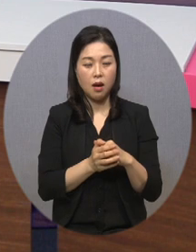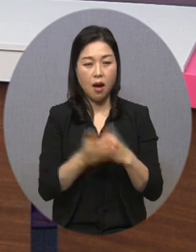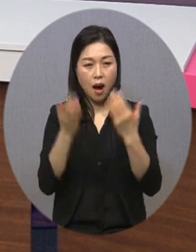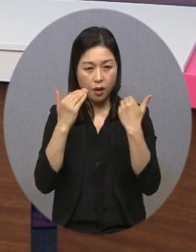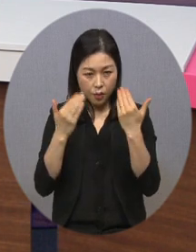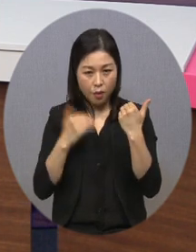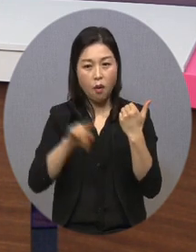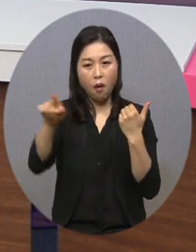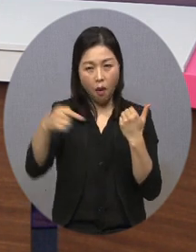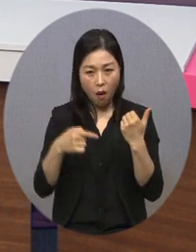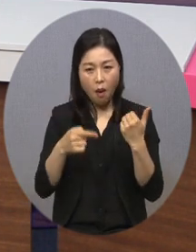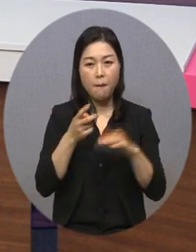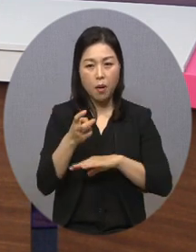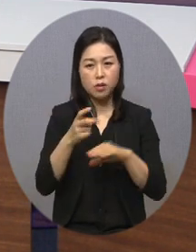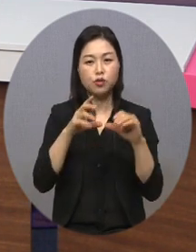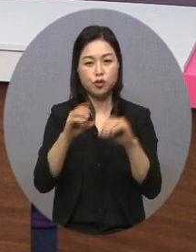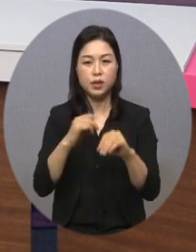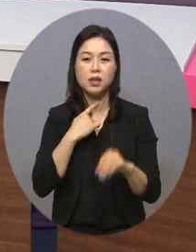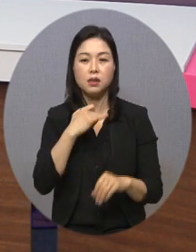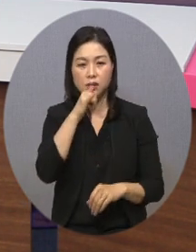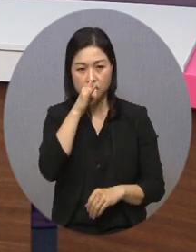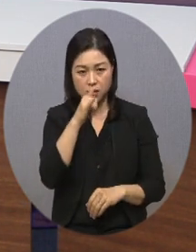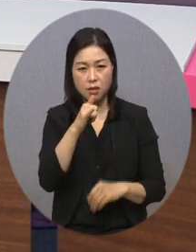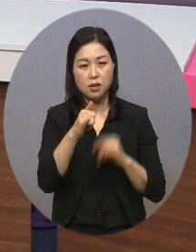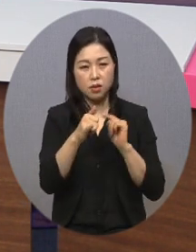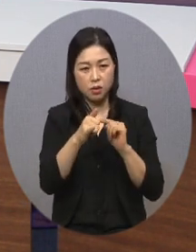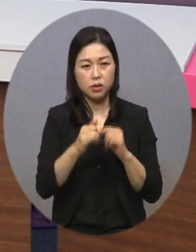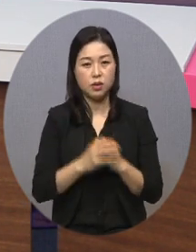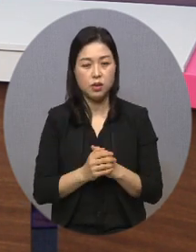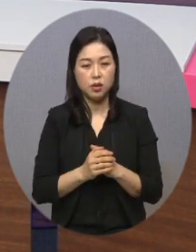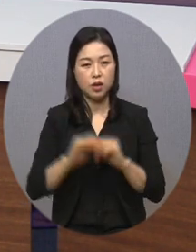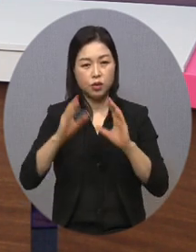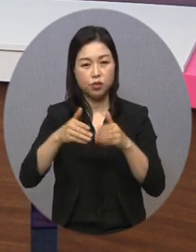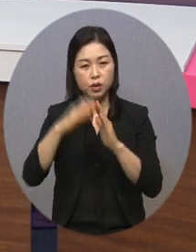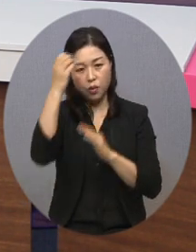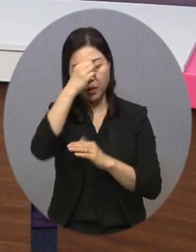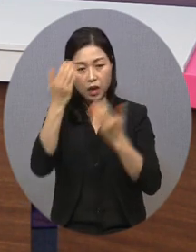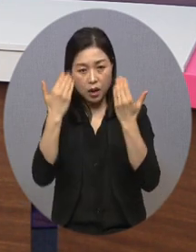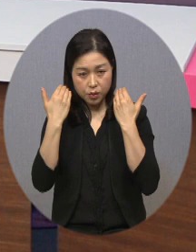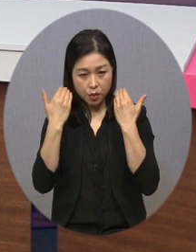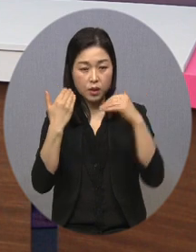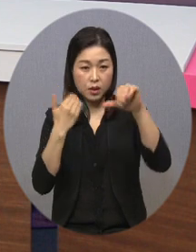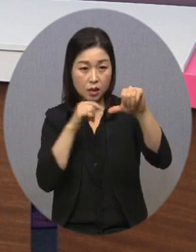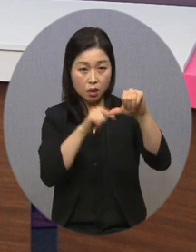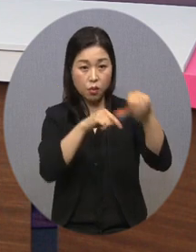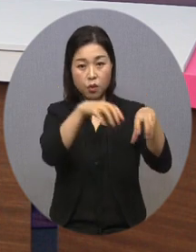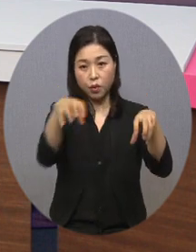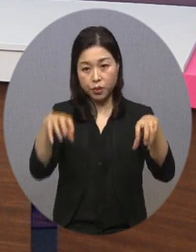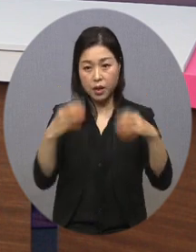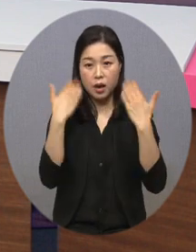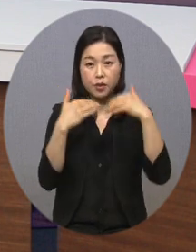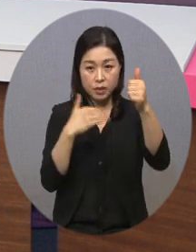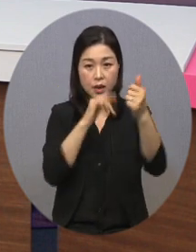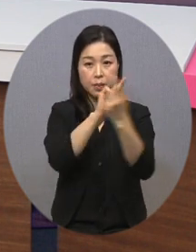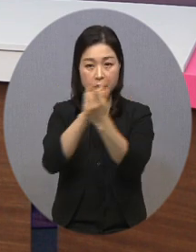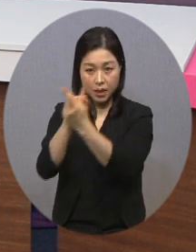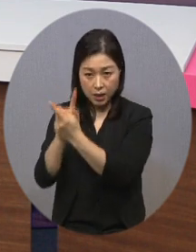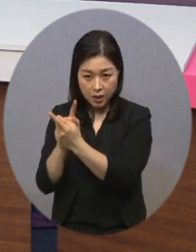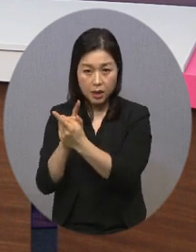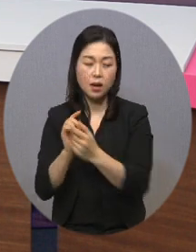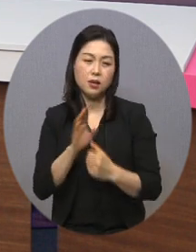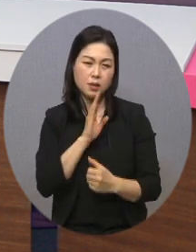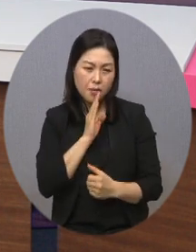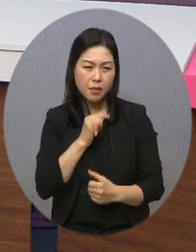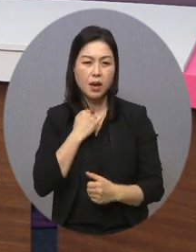중단한 일이 있었습니다. 그것을 제가 공립고등학교 5개 교장 선생님을 찾아뵙고 정말